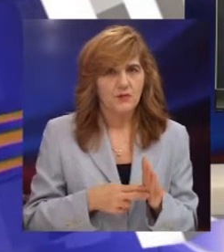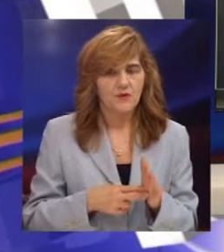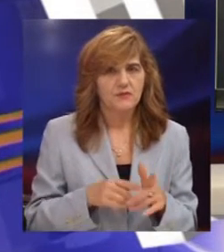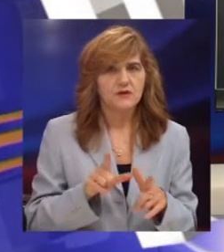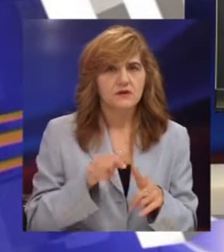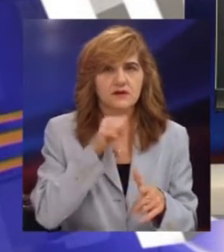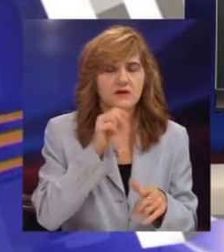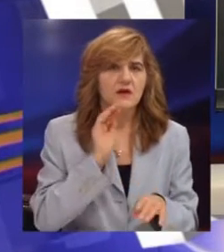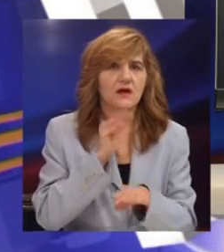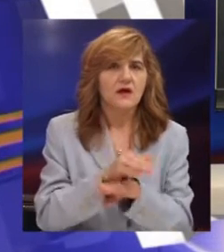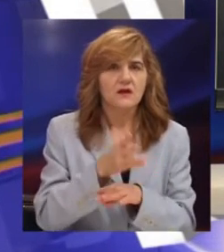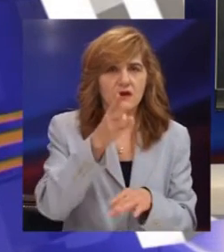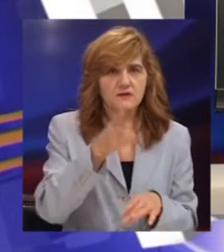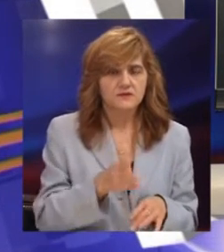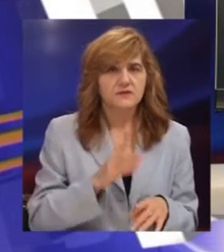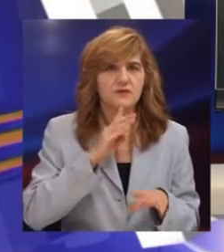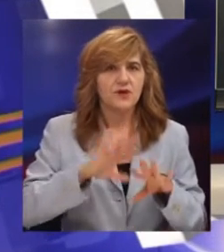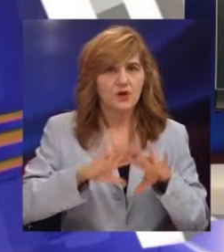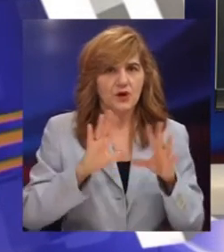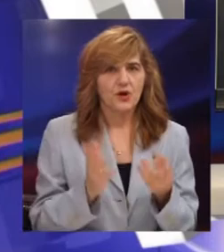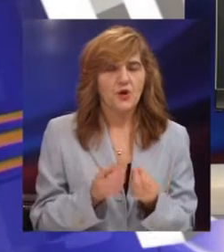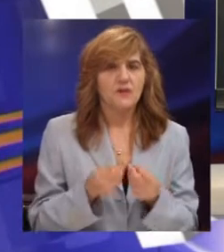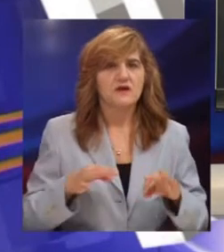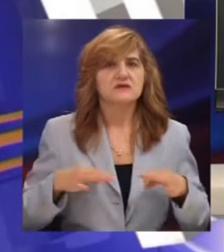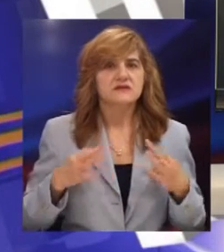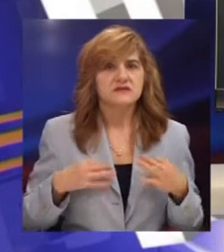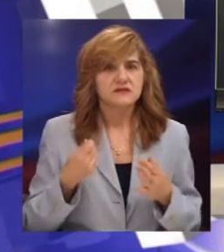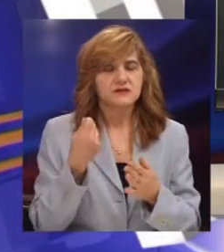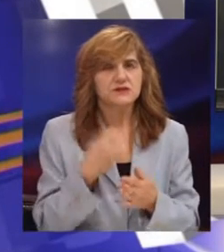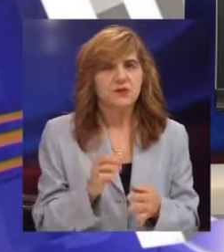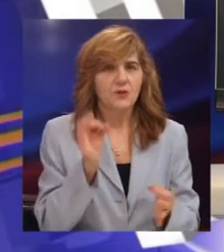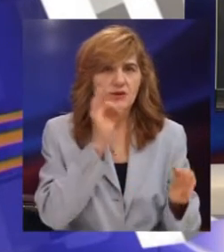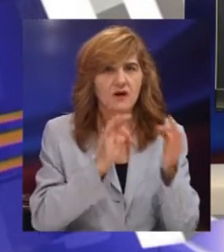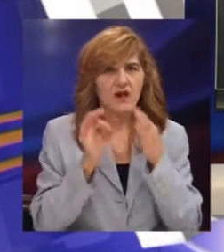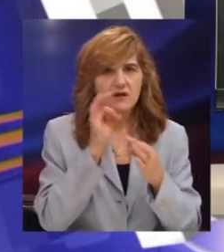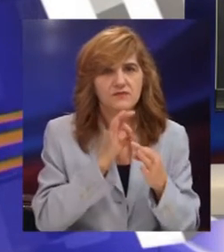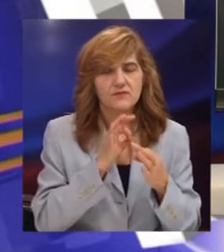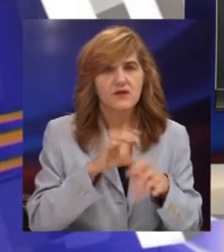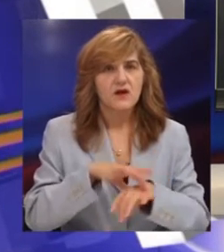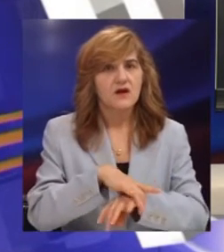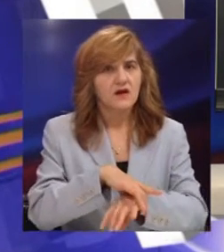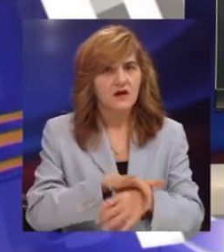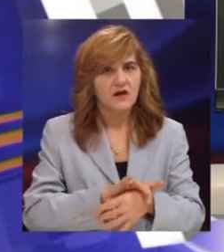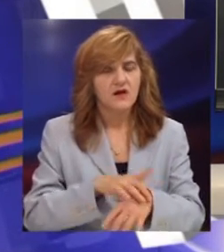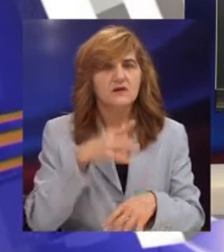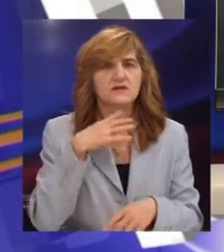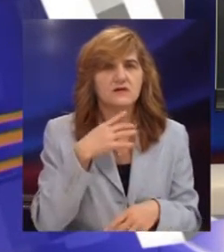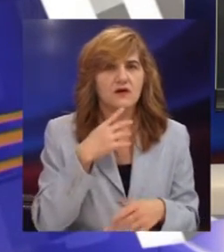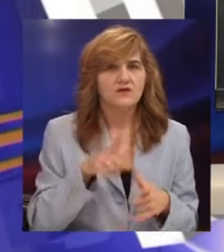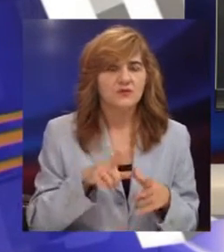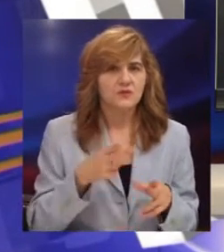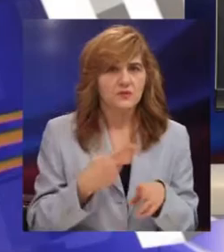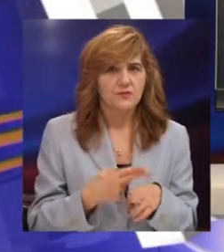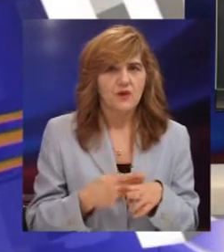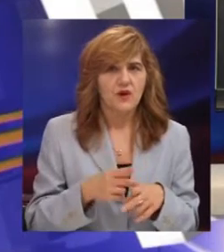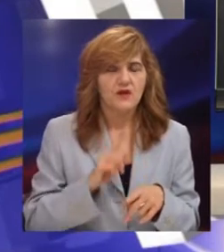obolelih su kasno postavljanje dijagnoze i kompleksno lečenje koje zahteva skupu terapiju. Lekari kažu da u 80% slučajeva